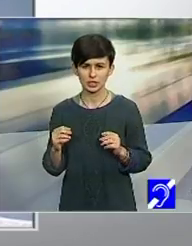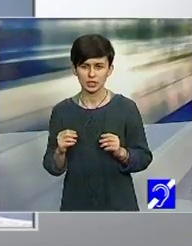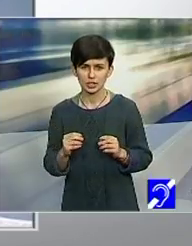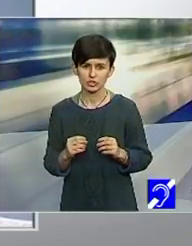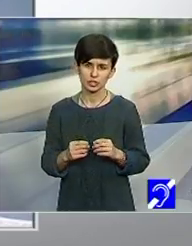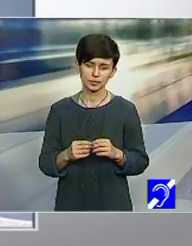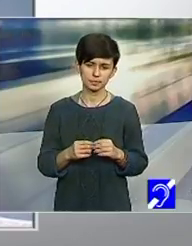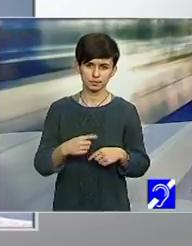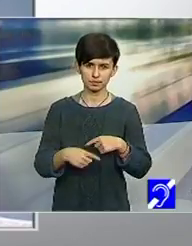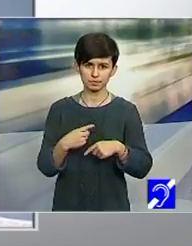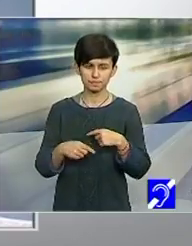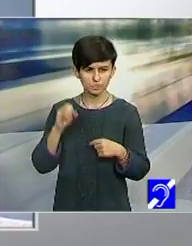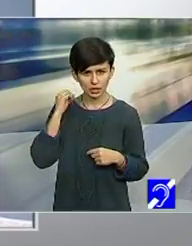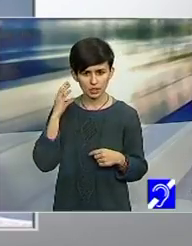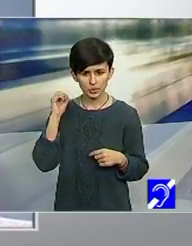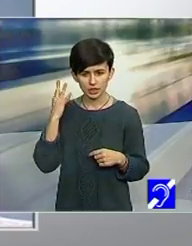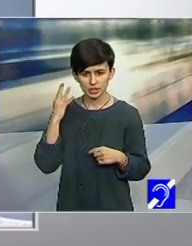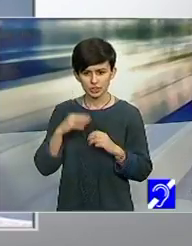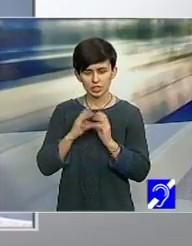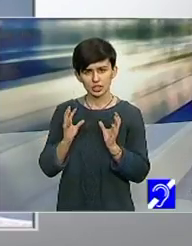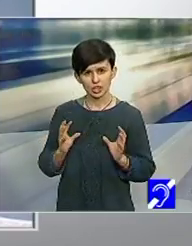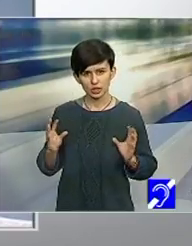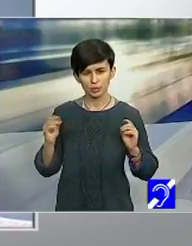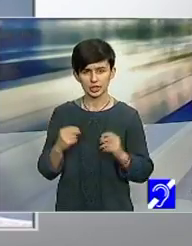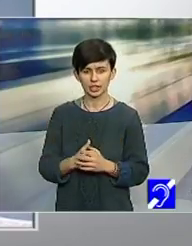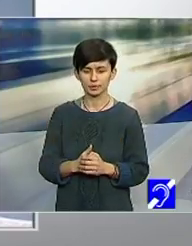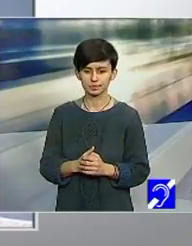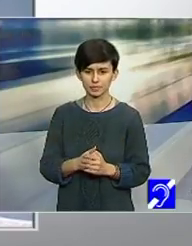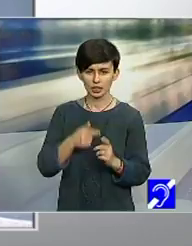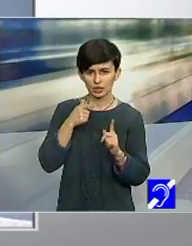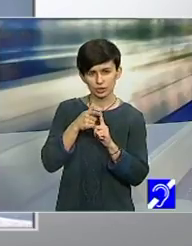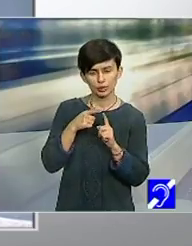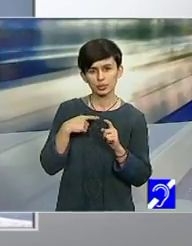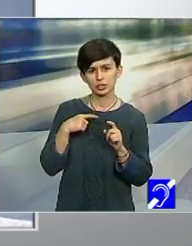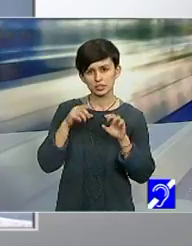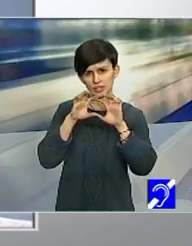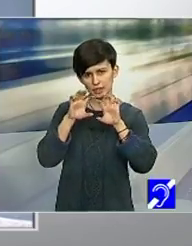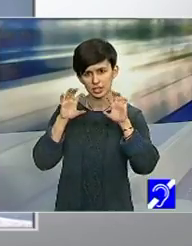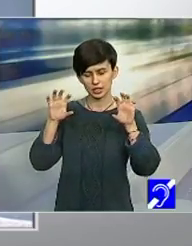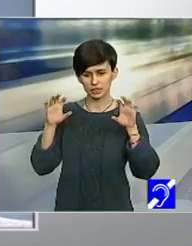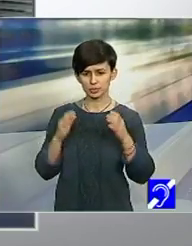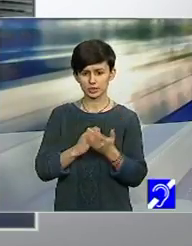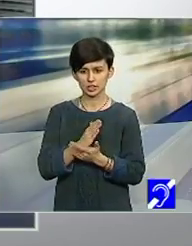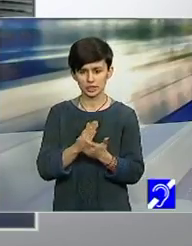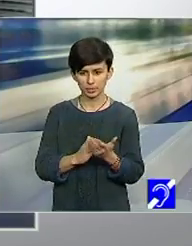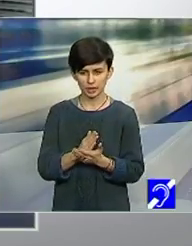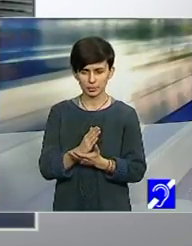din România de-a lungul vremii. Accentul se va pune, cred eu, în expoziția permanentă, în special